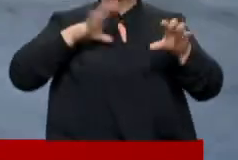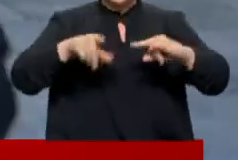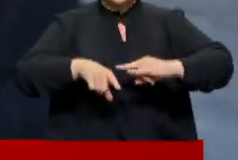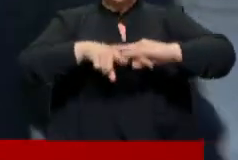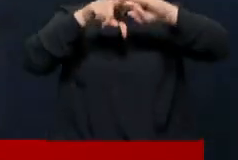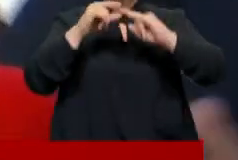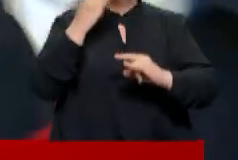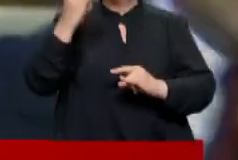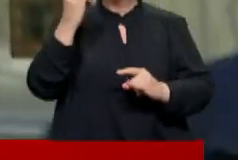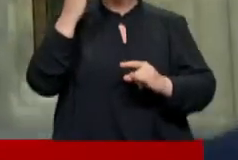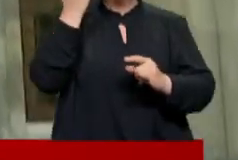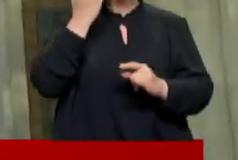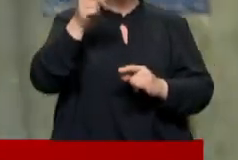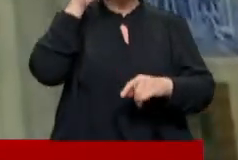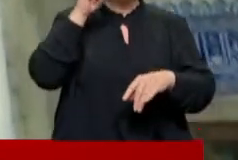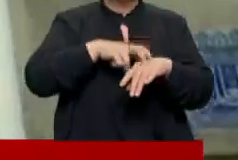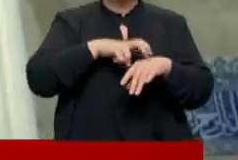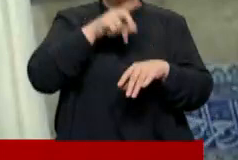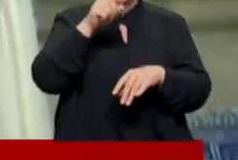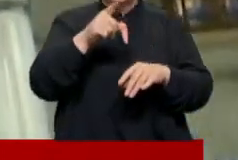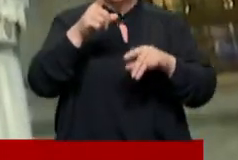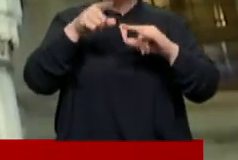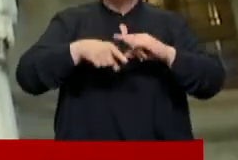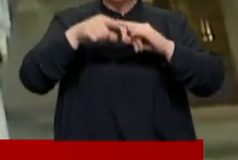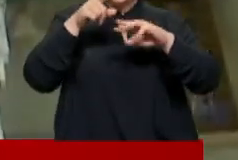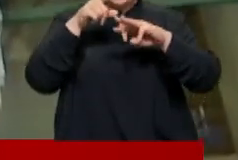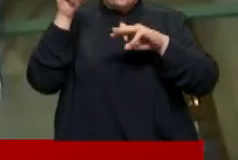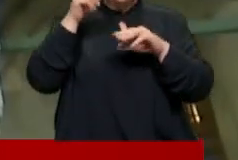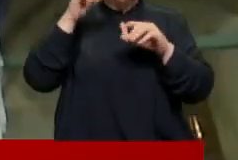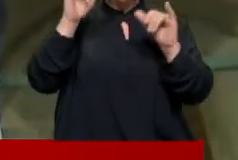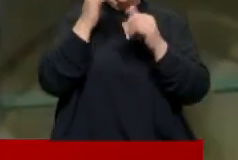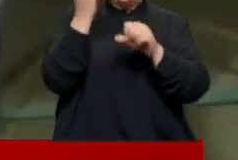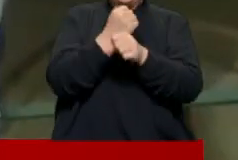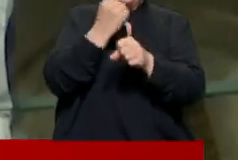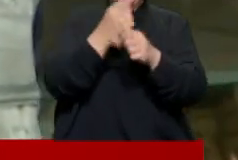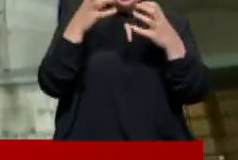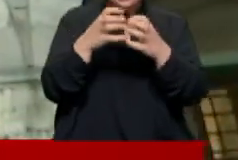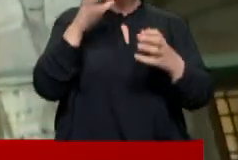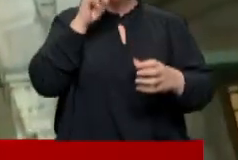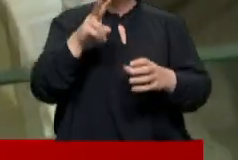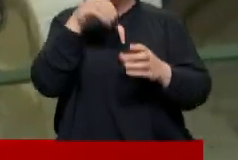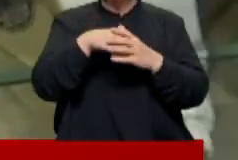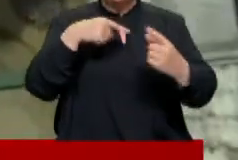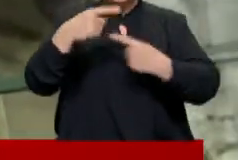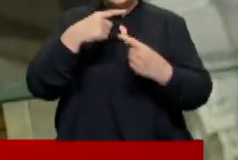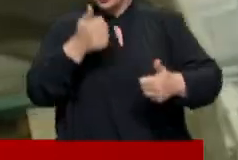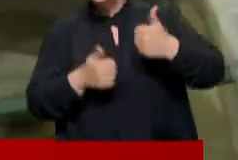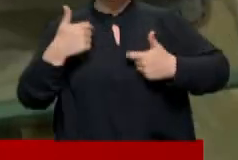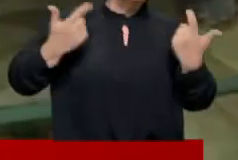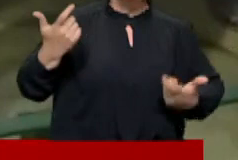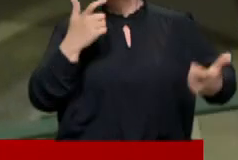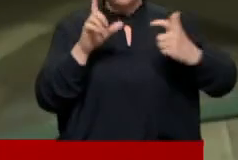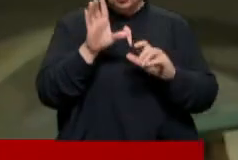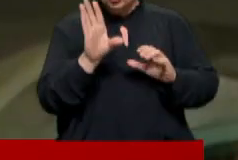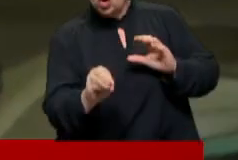ziyaret eden izleyicilerimiz hatırlayacaklardır. Kabe'de Hacerül Esved taşını görmek için insanlar birbirleriyle yarışır. O